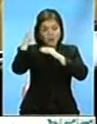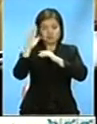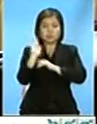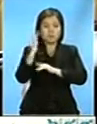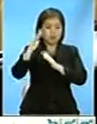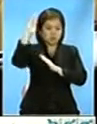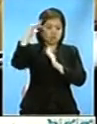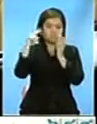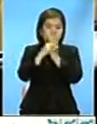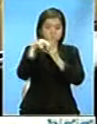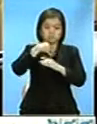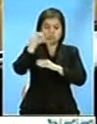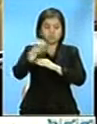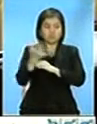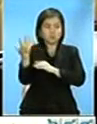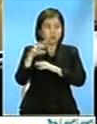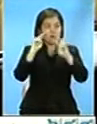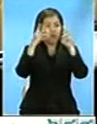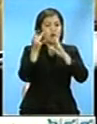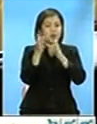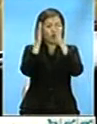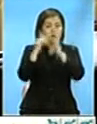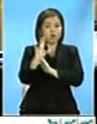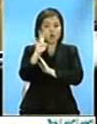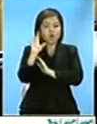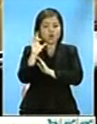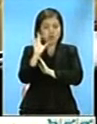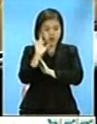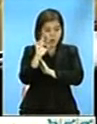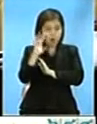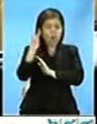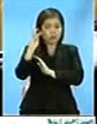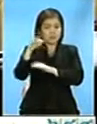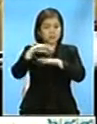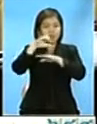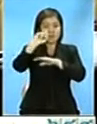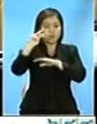มันไม่จบฮะเข้าประเด็นไอ้160 40ของท่านดีกว่านะครับ